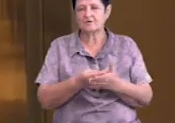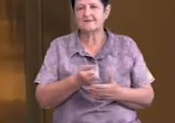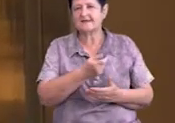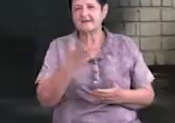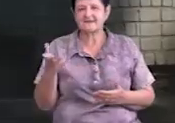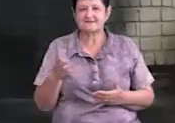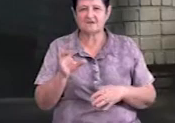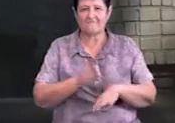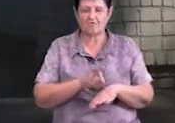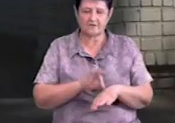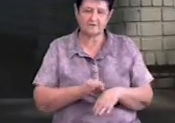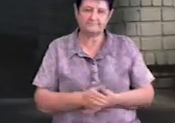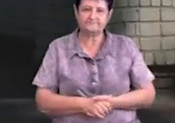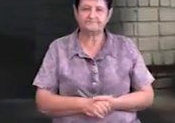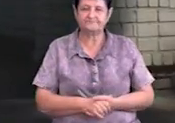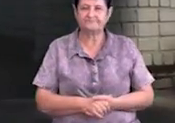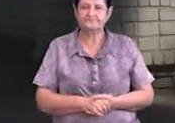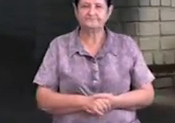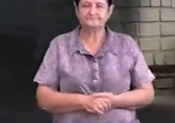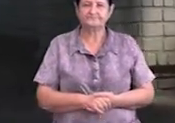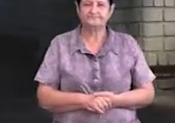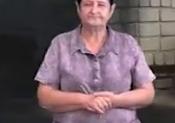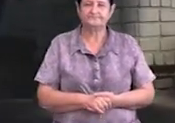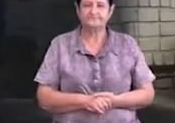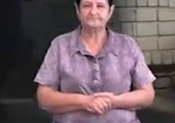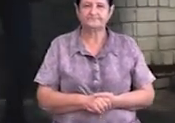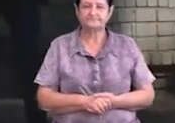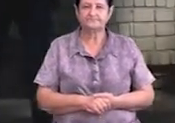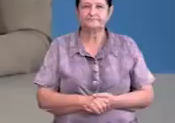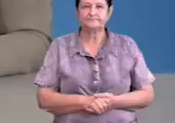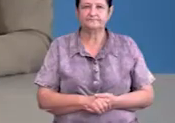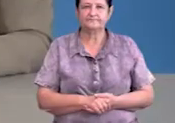регіоні. Ольга Онищенко, Олександр Поліщук. Новини на Суспільному.